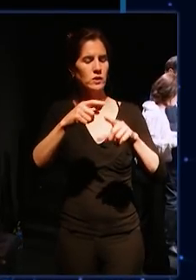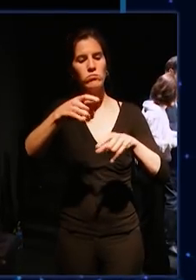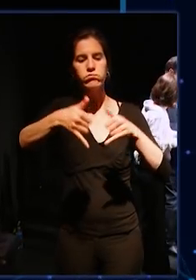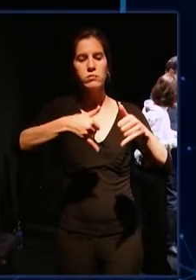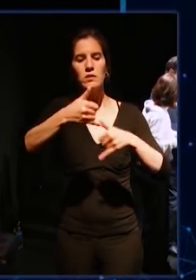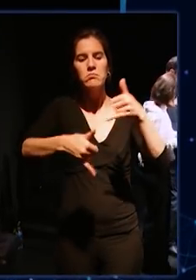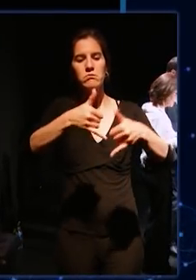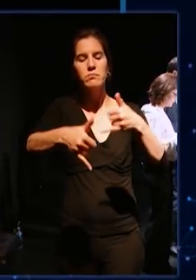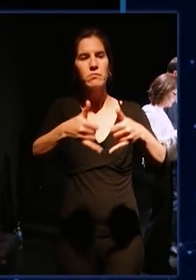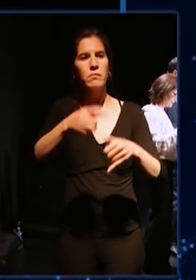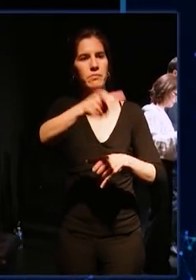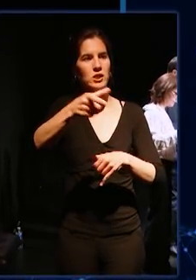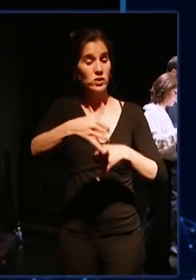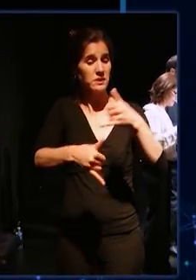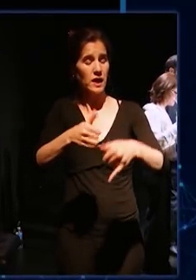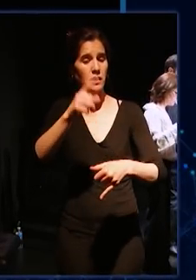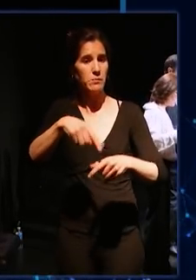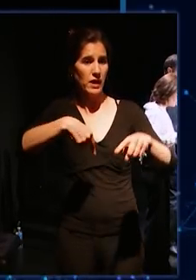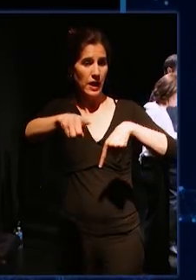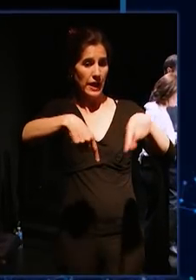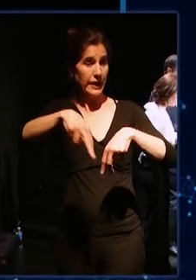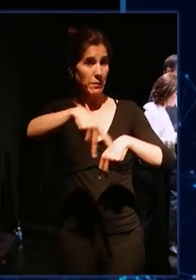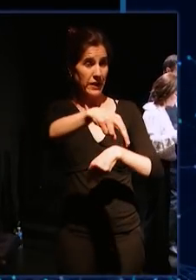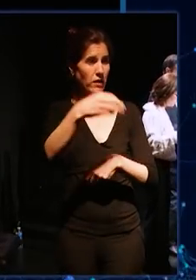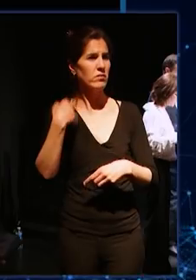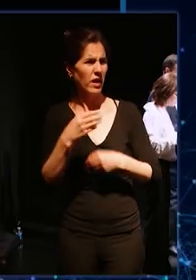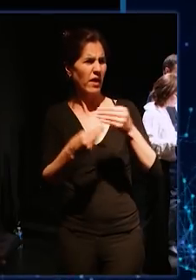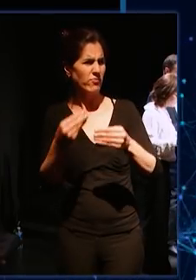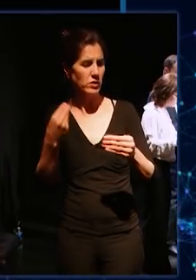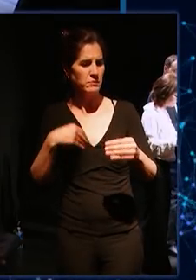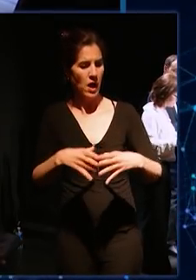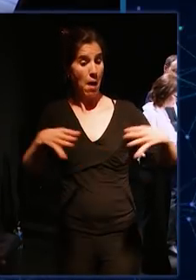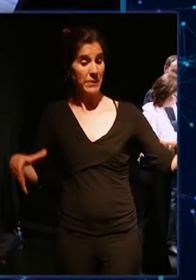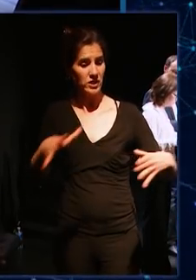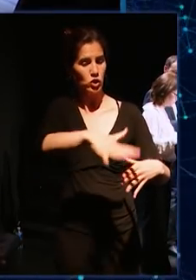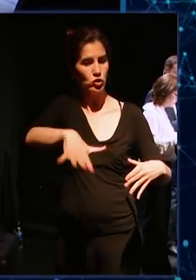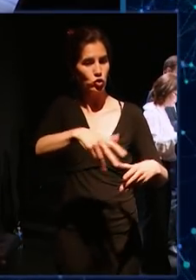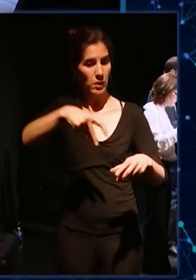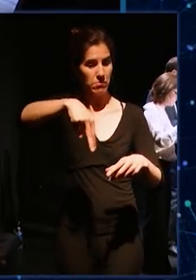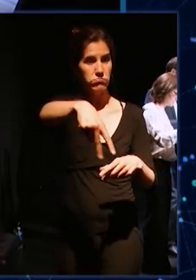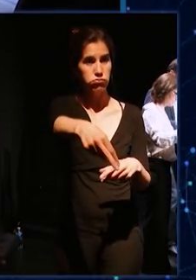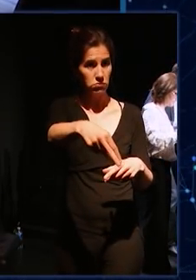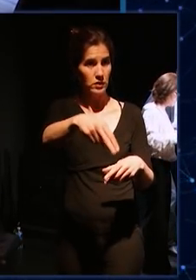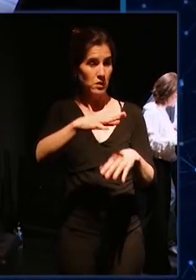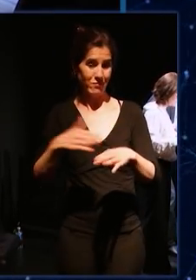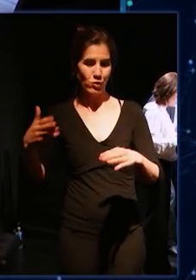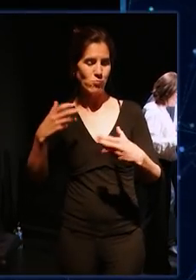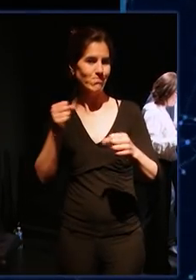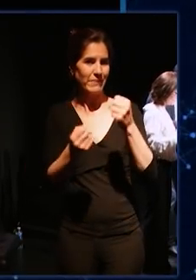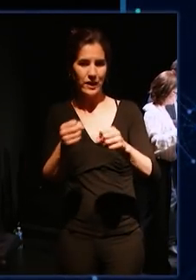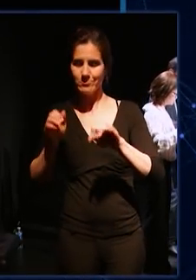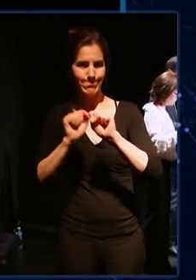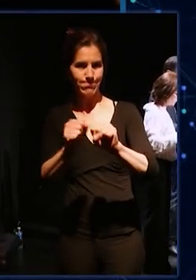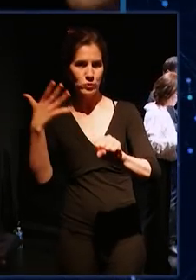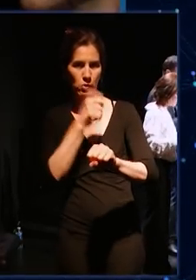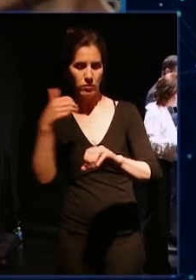bicicleta. Així, durant aquest mandat s'han executat obres com l'ampliació de la zona de vianants del centre, fent que no sigui transitable als vehicles, o